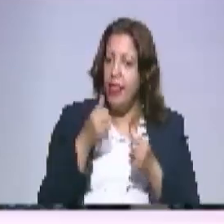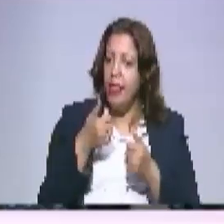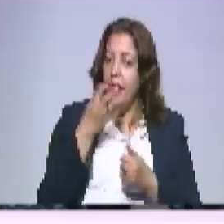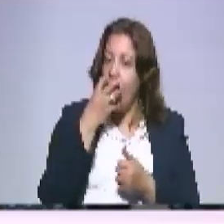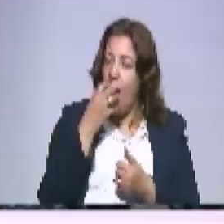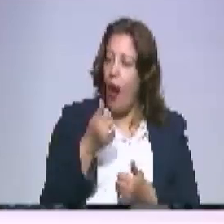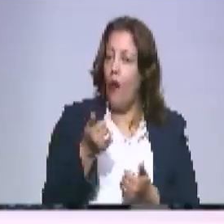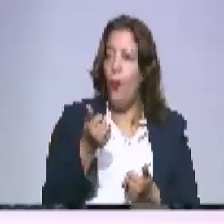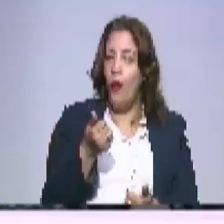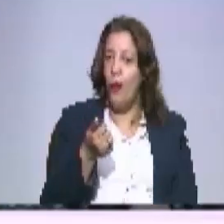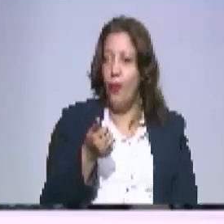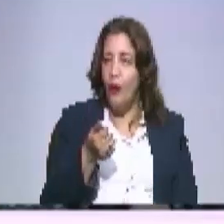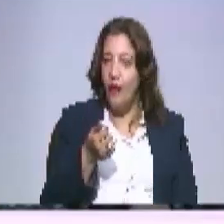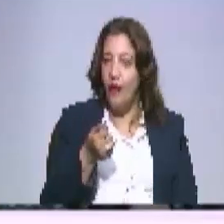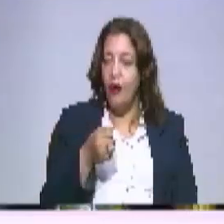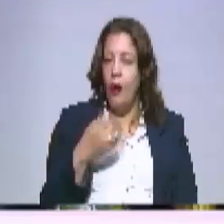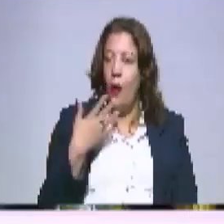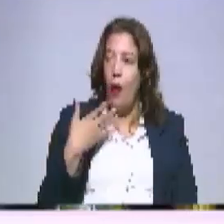على المعده.